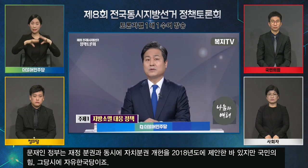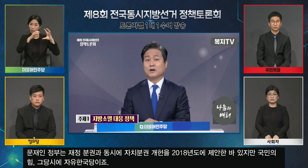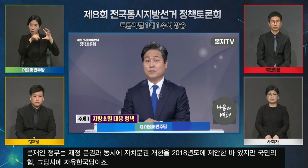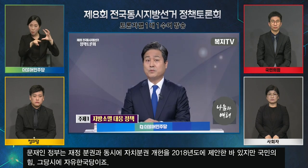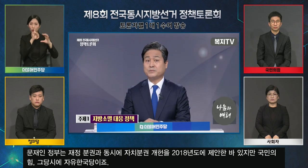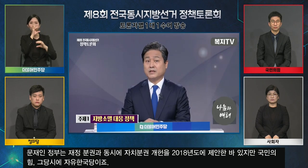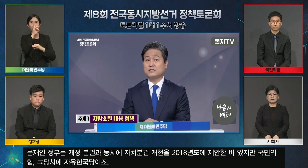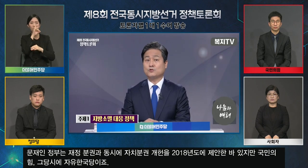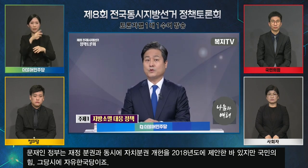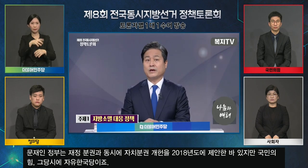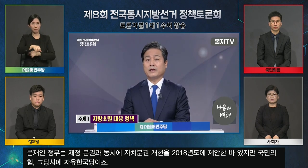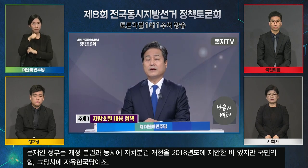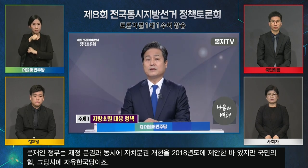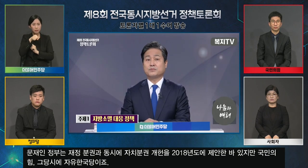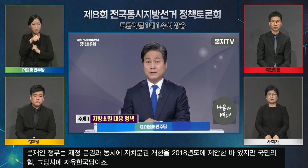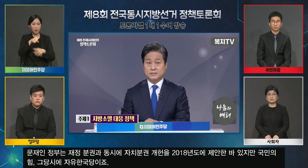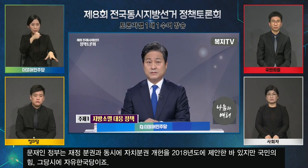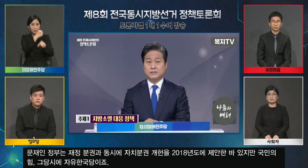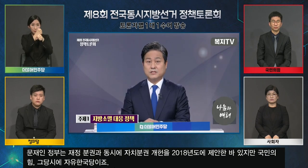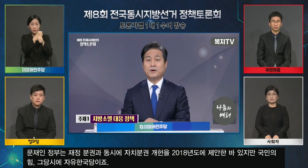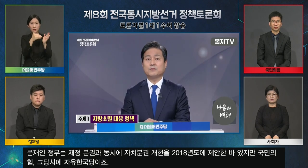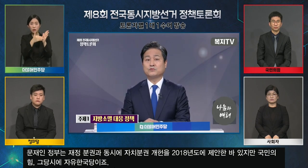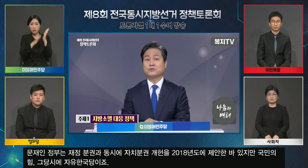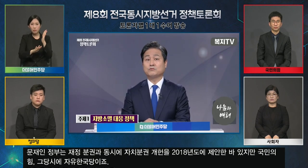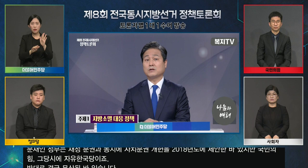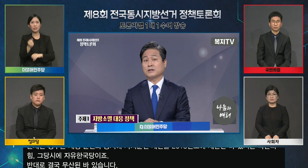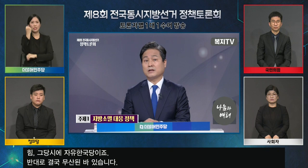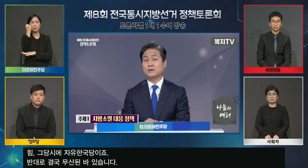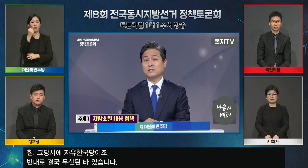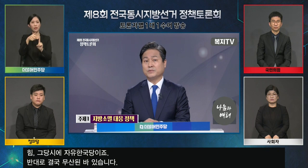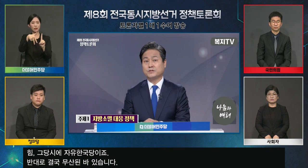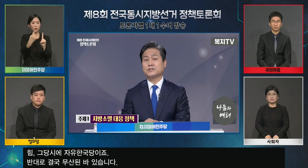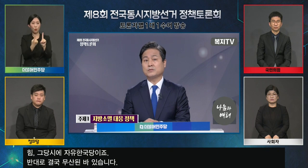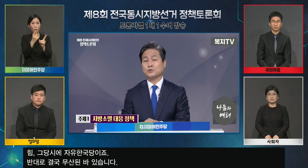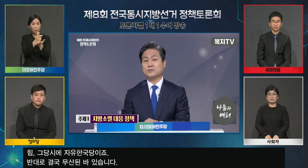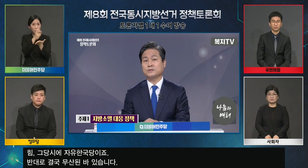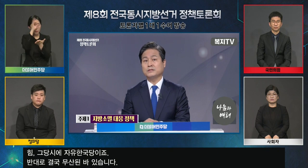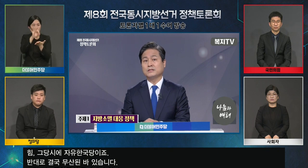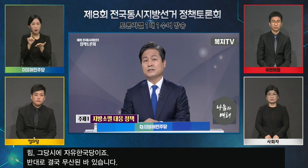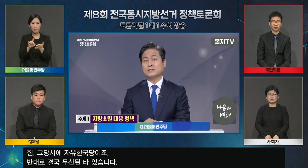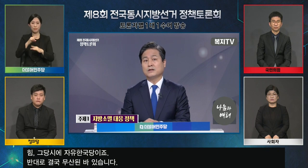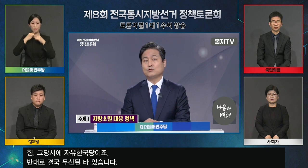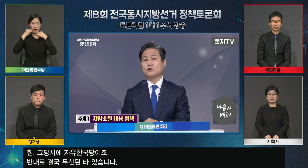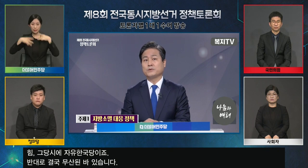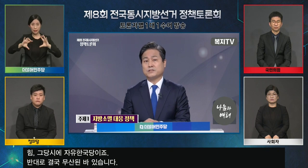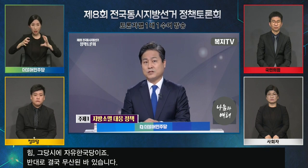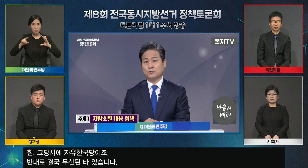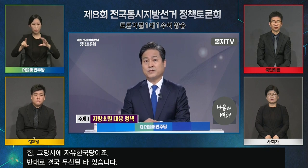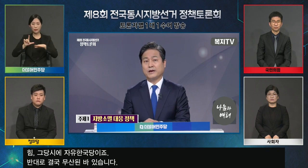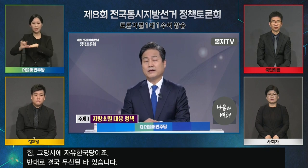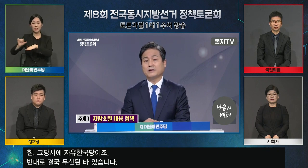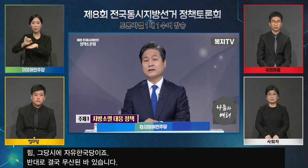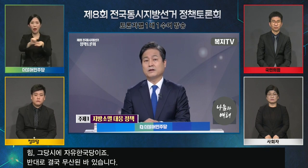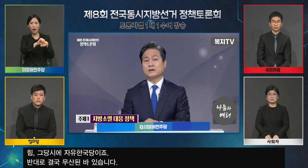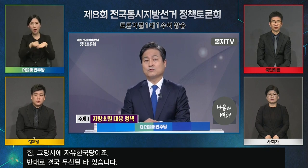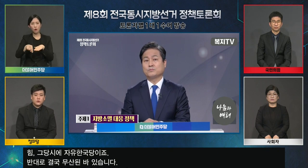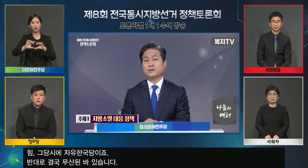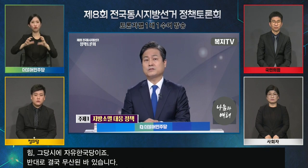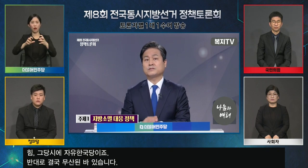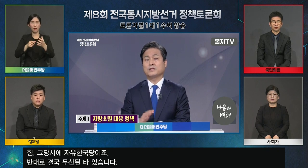헌법 제1조에 프랑스는 지방분권 국가다라고 하는 걸 명시함으로써 유럽에서 새롭게